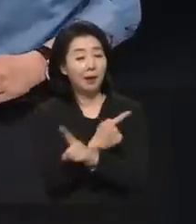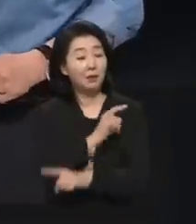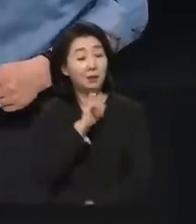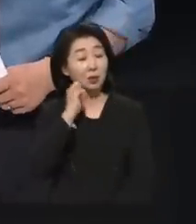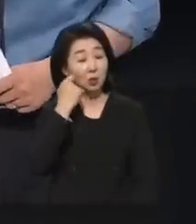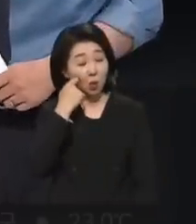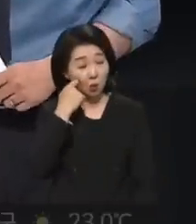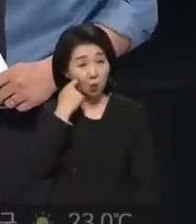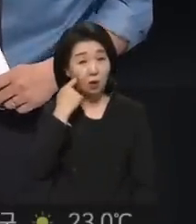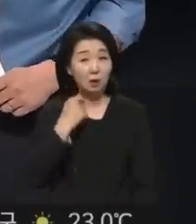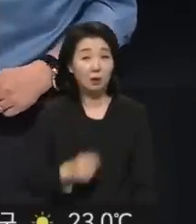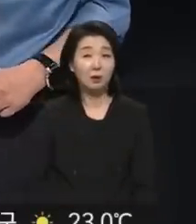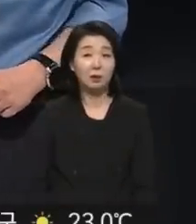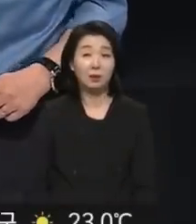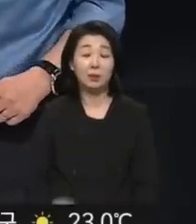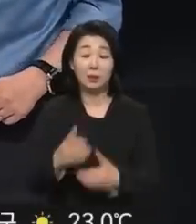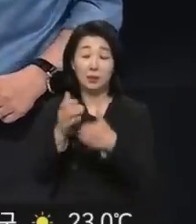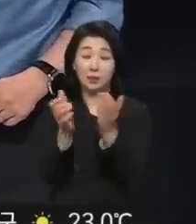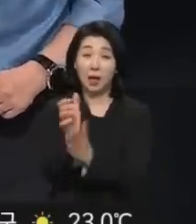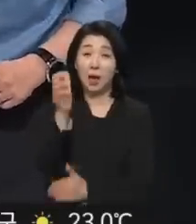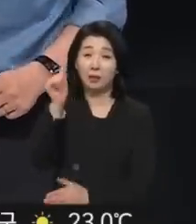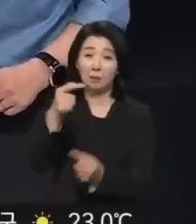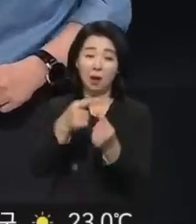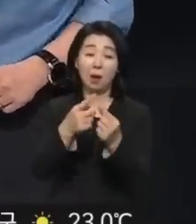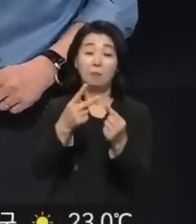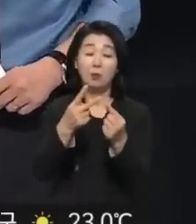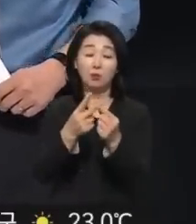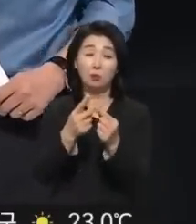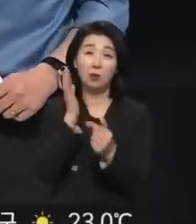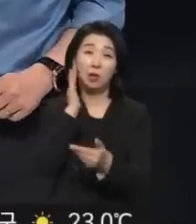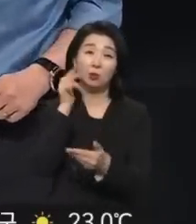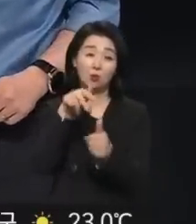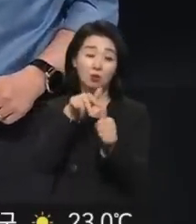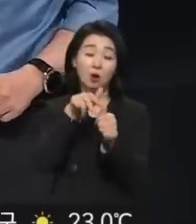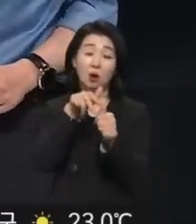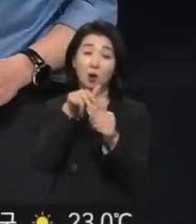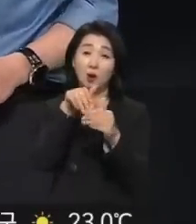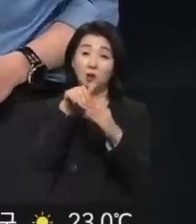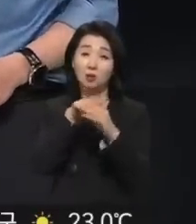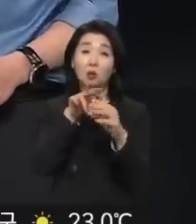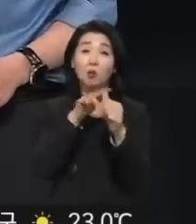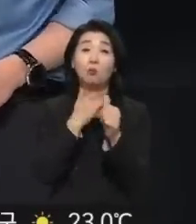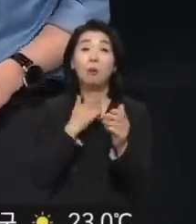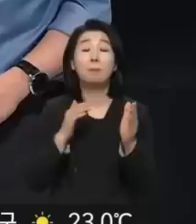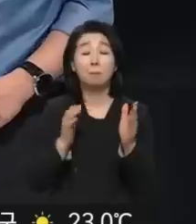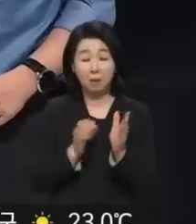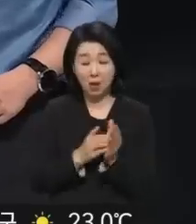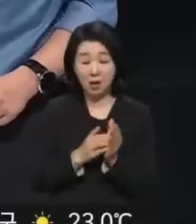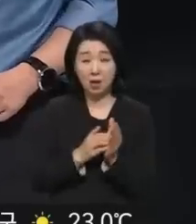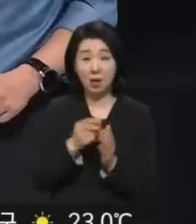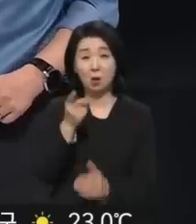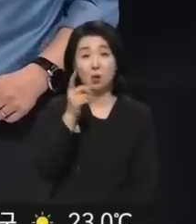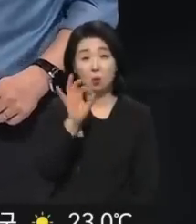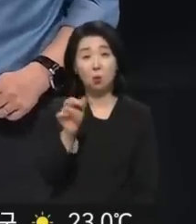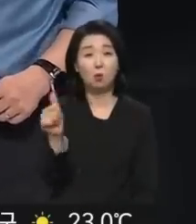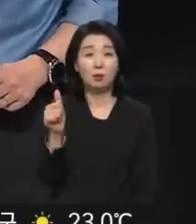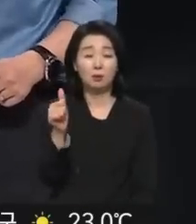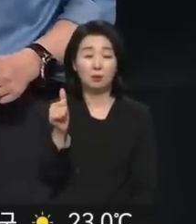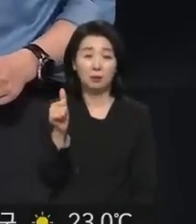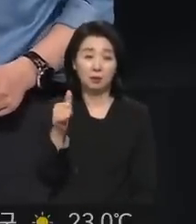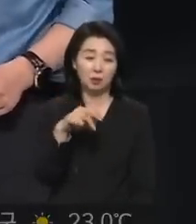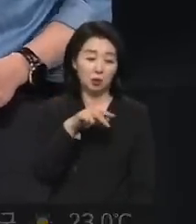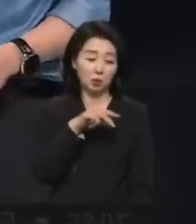당대표 두 번에 대선 후보까지 지냈죠. 국민의힘의 어른을 자처하는 홍준표 대구시장. 딱 1년 남은